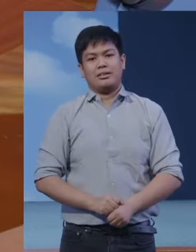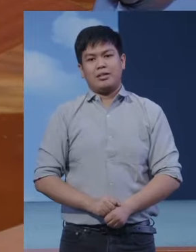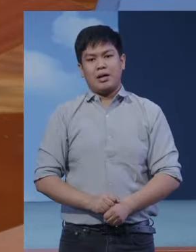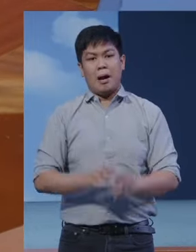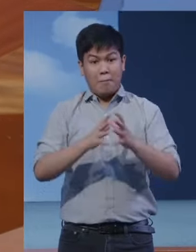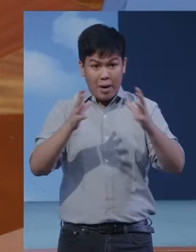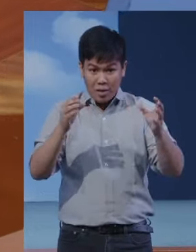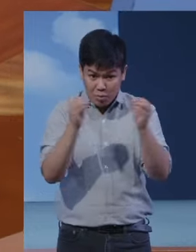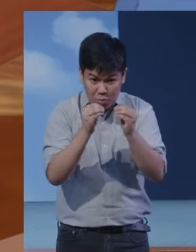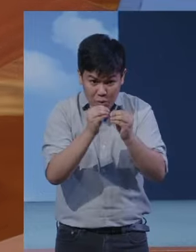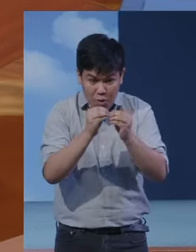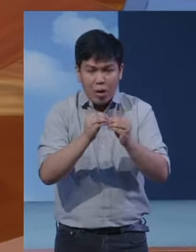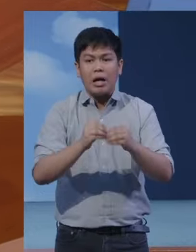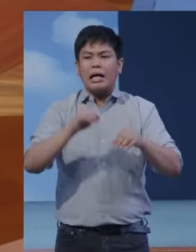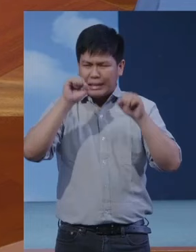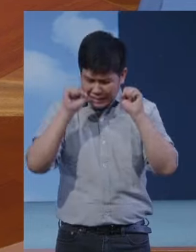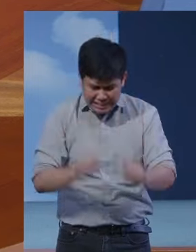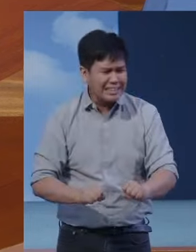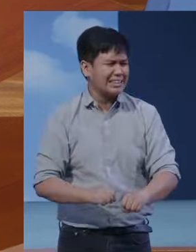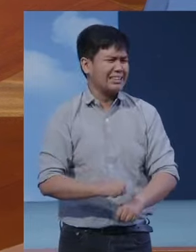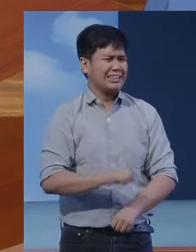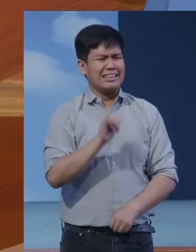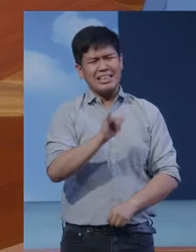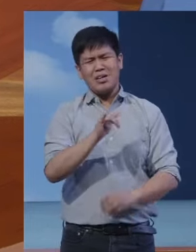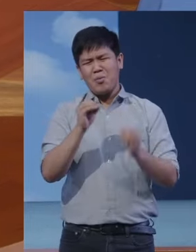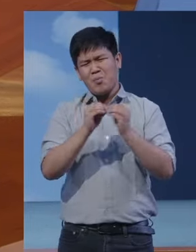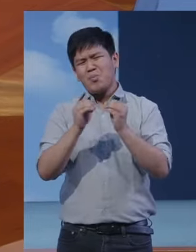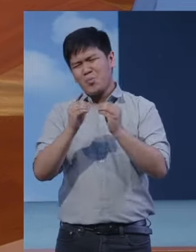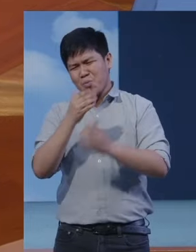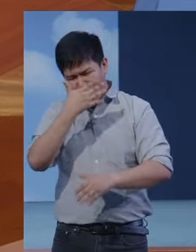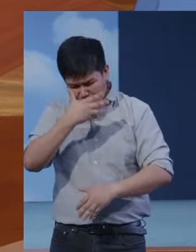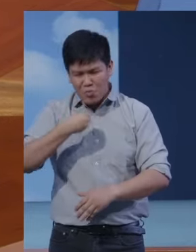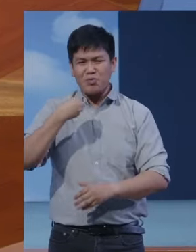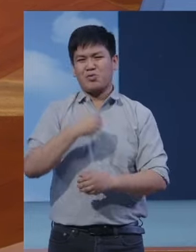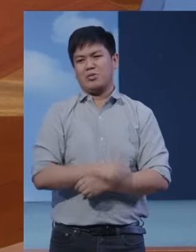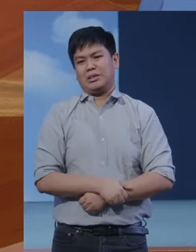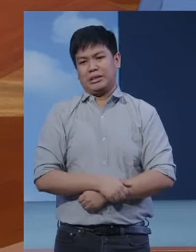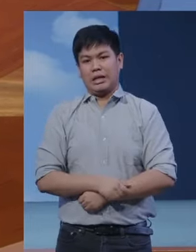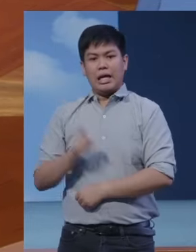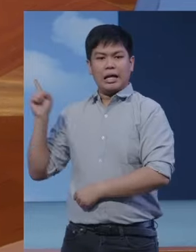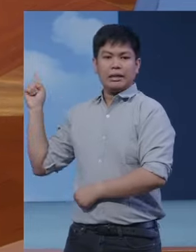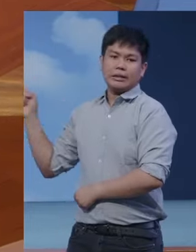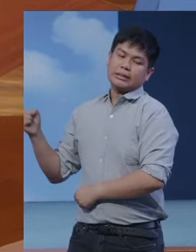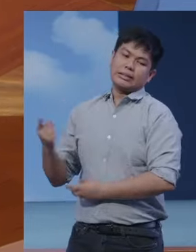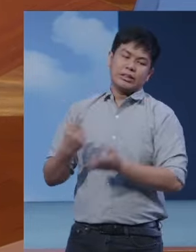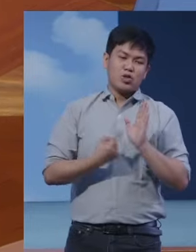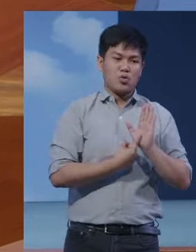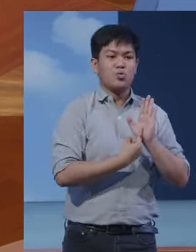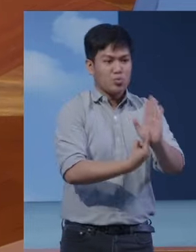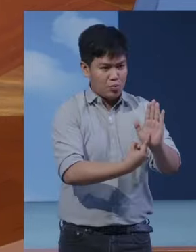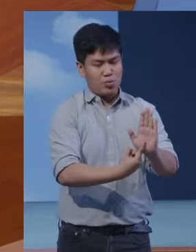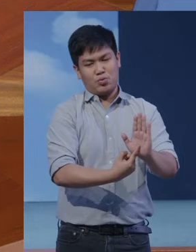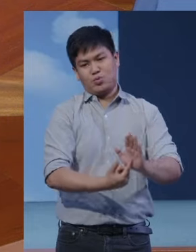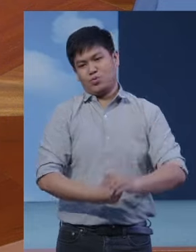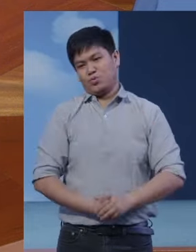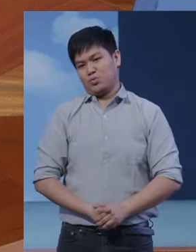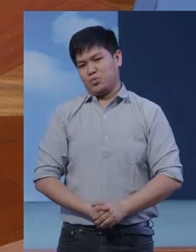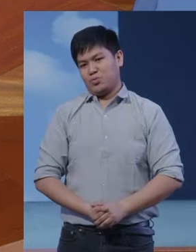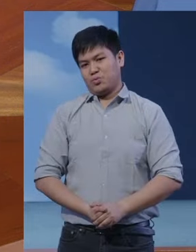pa ho ba mas maganda po i testify before you